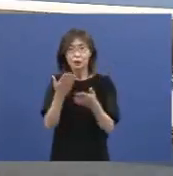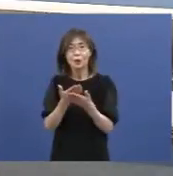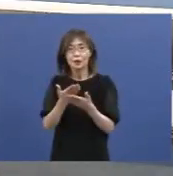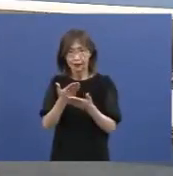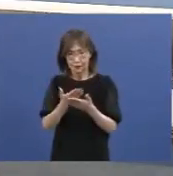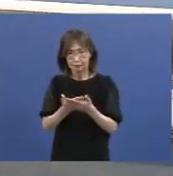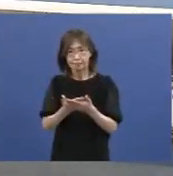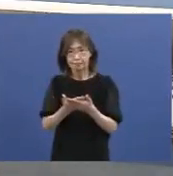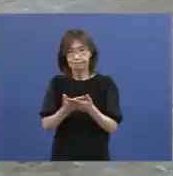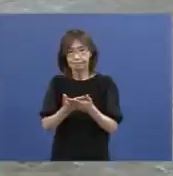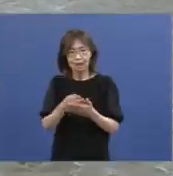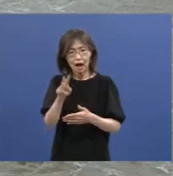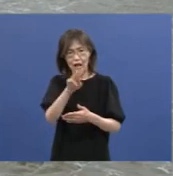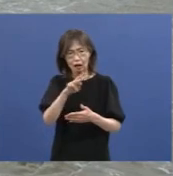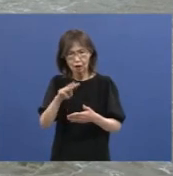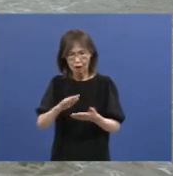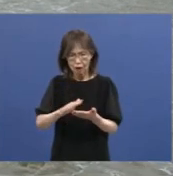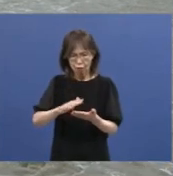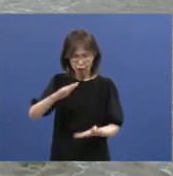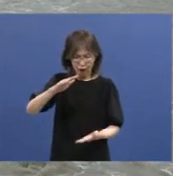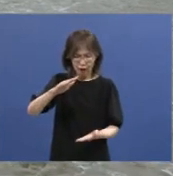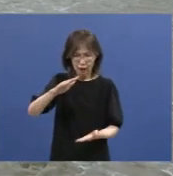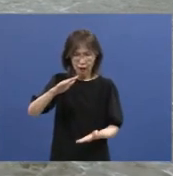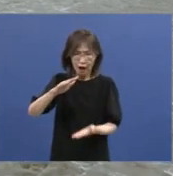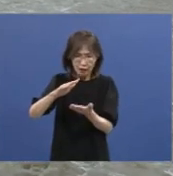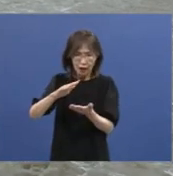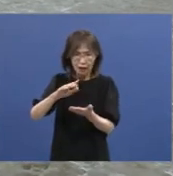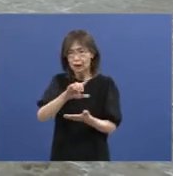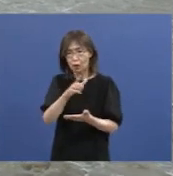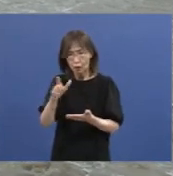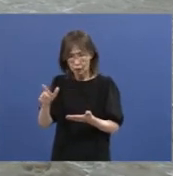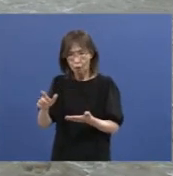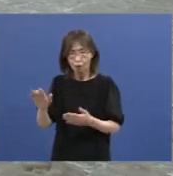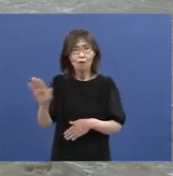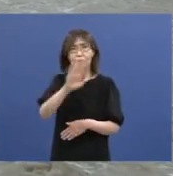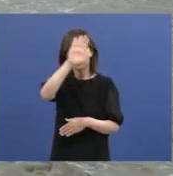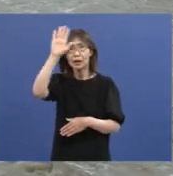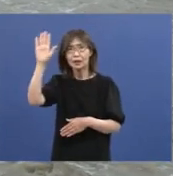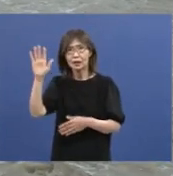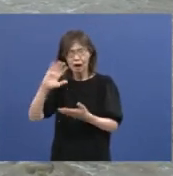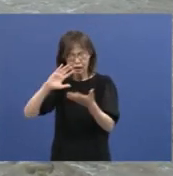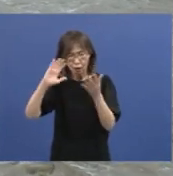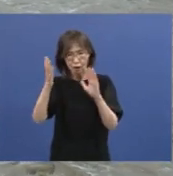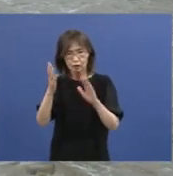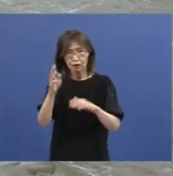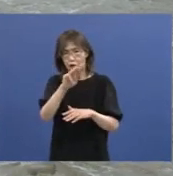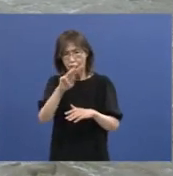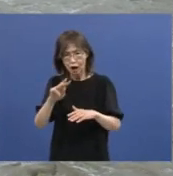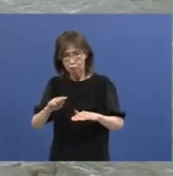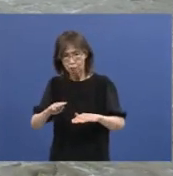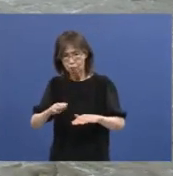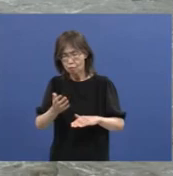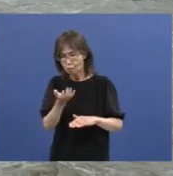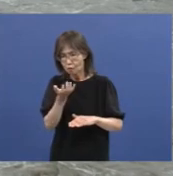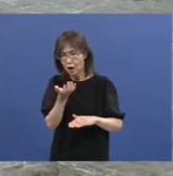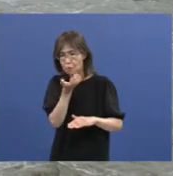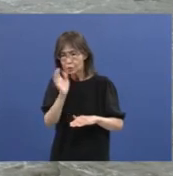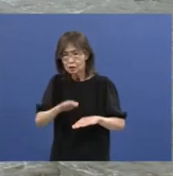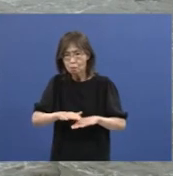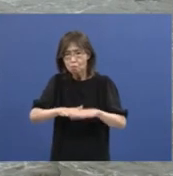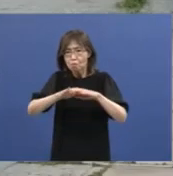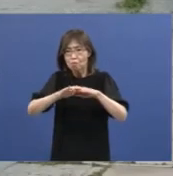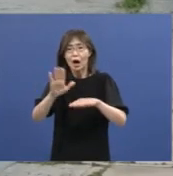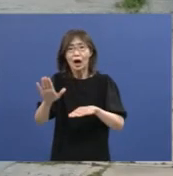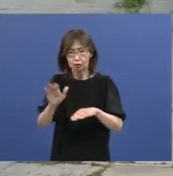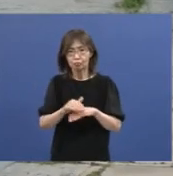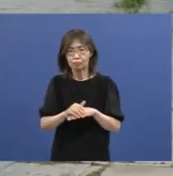ね、川はね深いところもあるし、はい、天候の急変によって川の形相当変わります。や